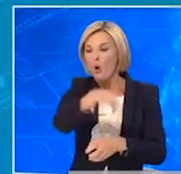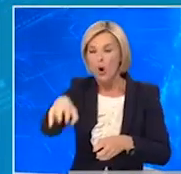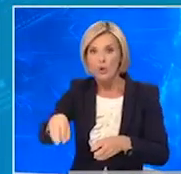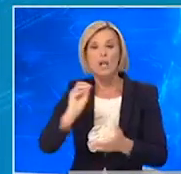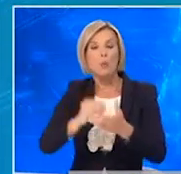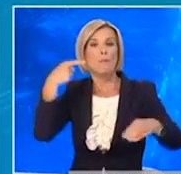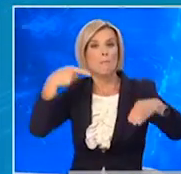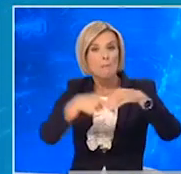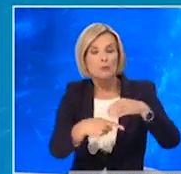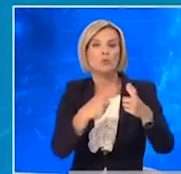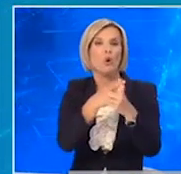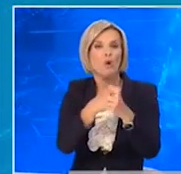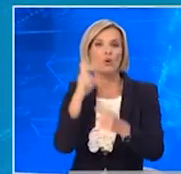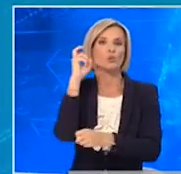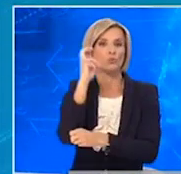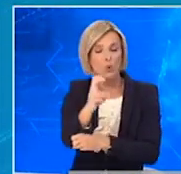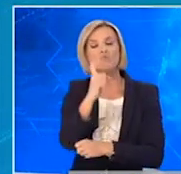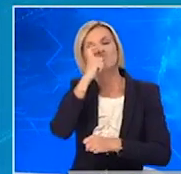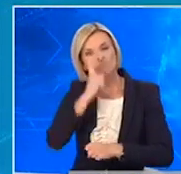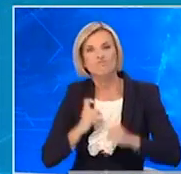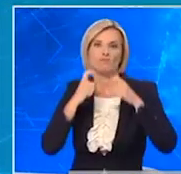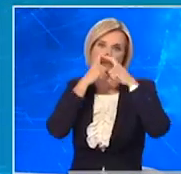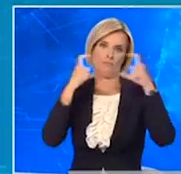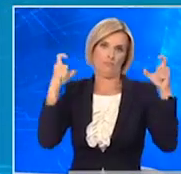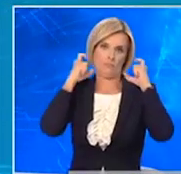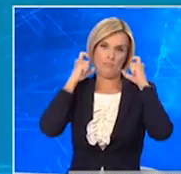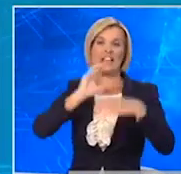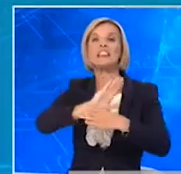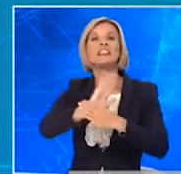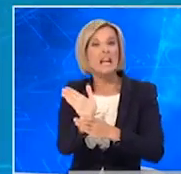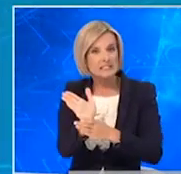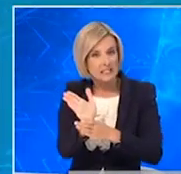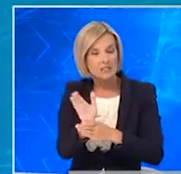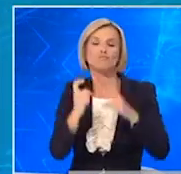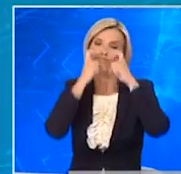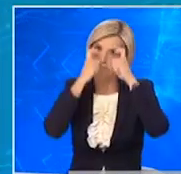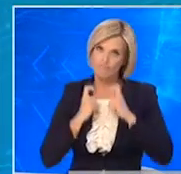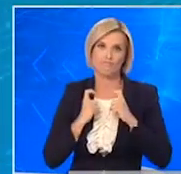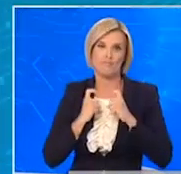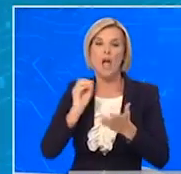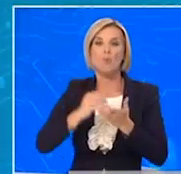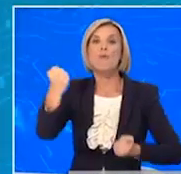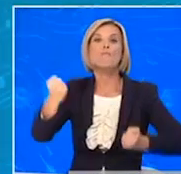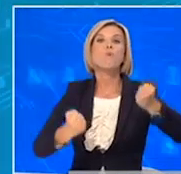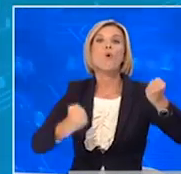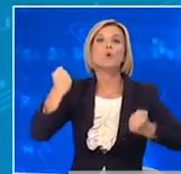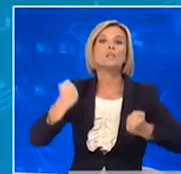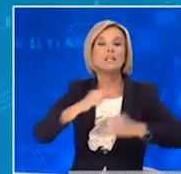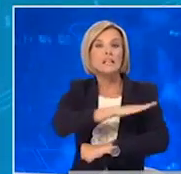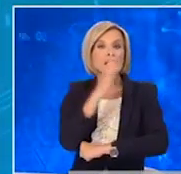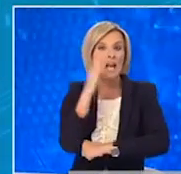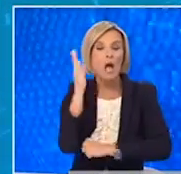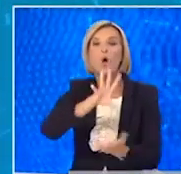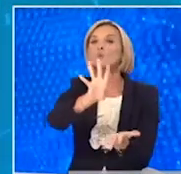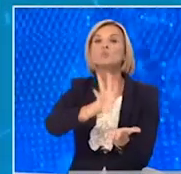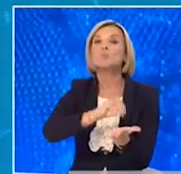μαζικής μεταφοράς, μετρό, λεωφορεία, τρόλεϊ, στα ταξί και τα επαγγελματικής χρήσης οχήματα για τους επιβάτες και τον οδηγό, στα σούπερ μάρκετ